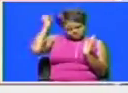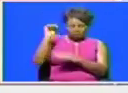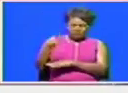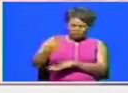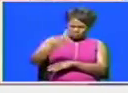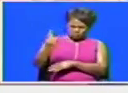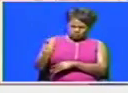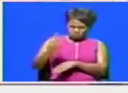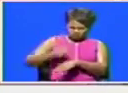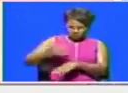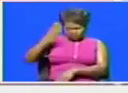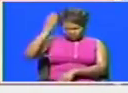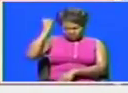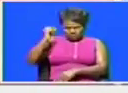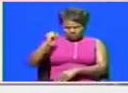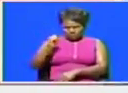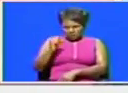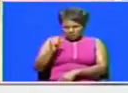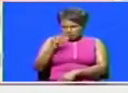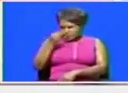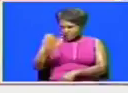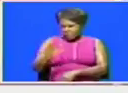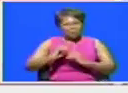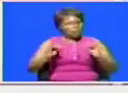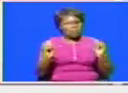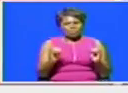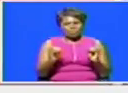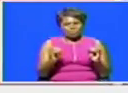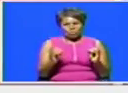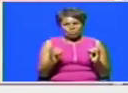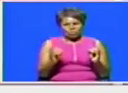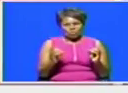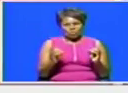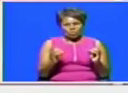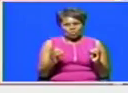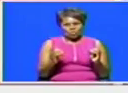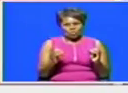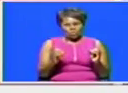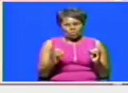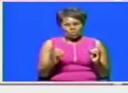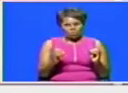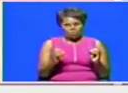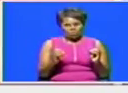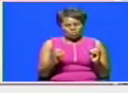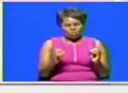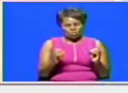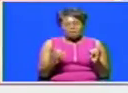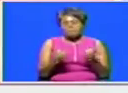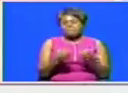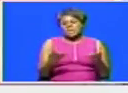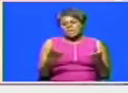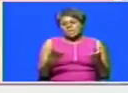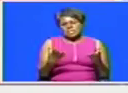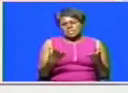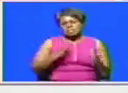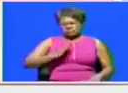swali kama ako mlevi, haezi kukujibu. Hapo unapata wengine wanapigana, unasikia mtu amesema alikuja kwa nyumba kwa mlevi akanipiga, ameniumiza. Wengine ni ile